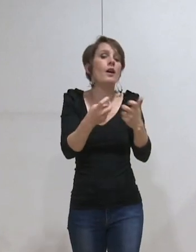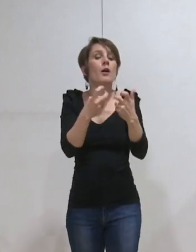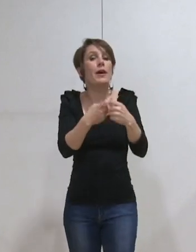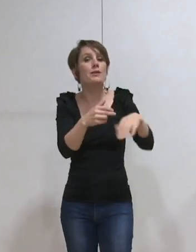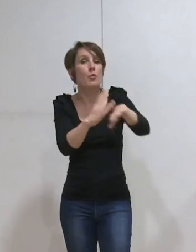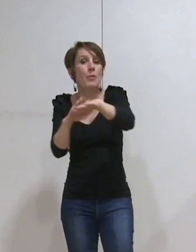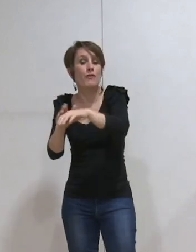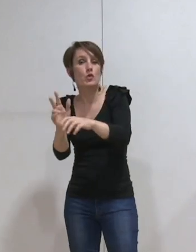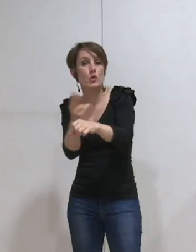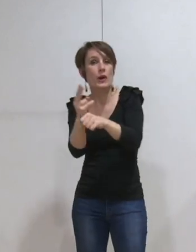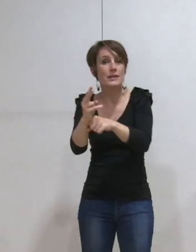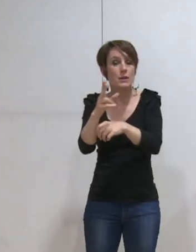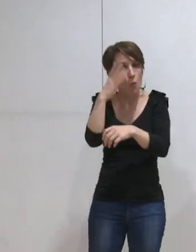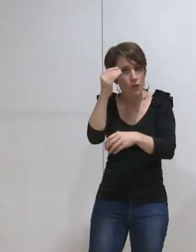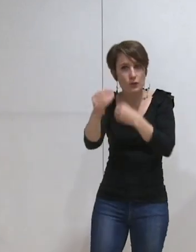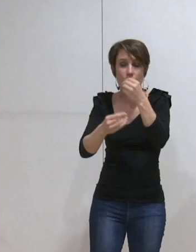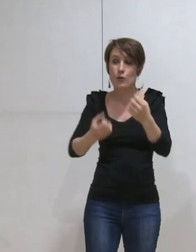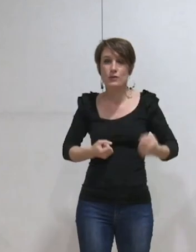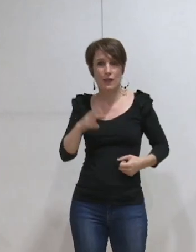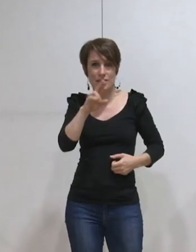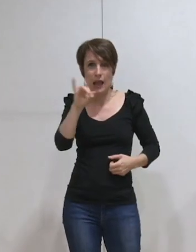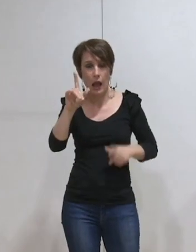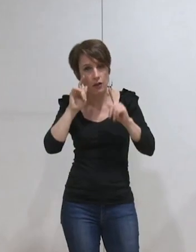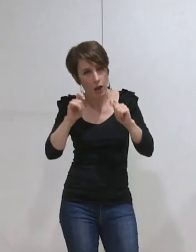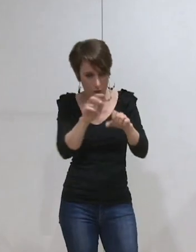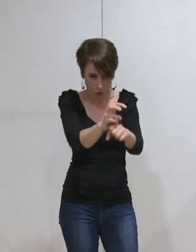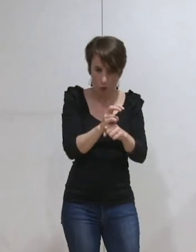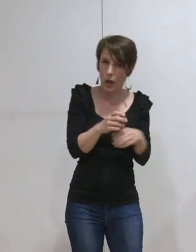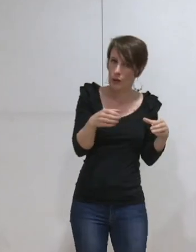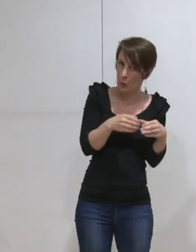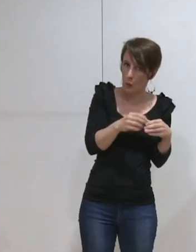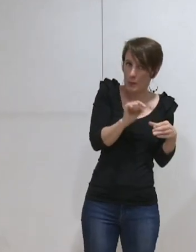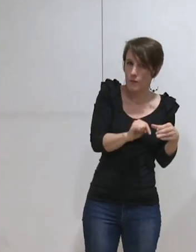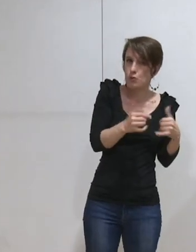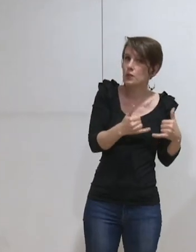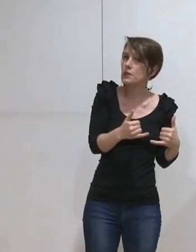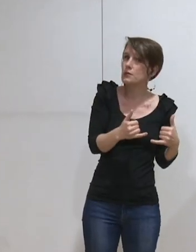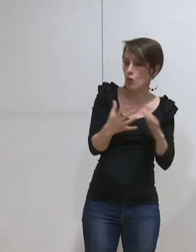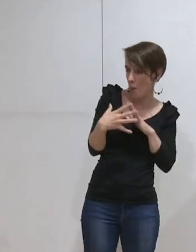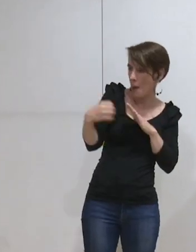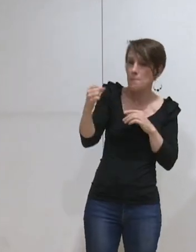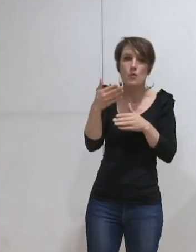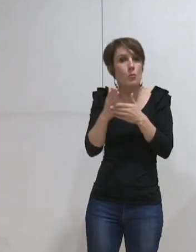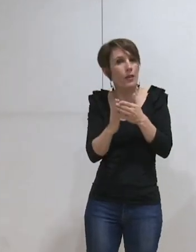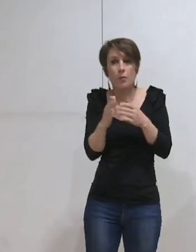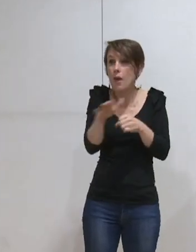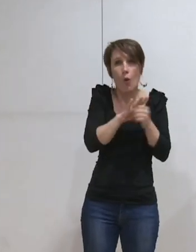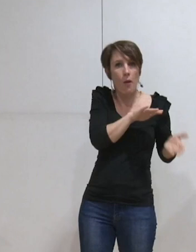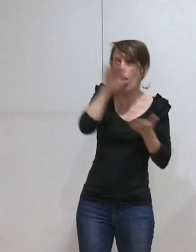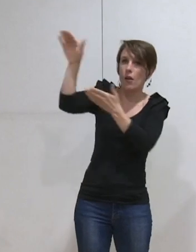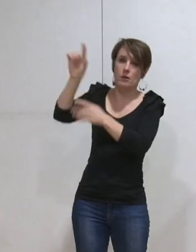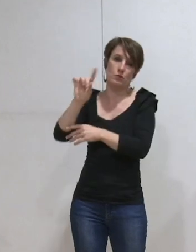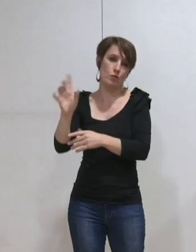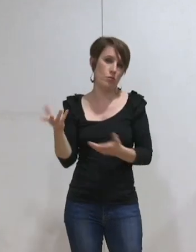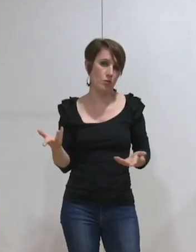professionnels aussi notre groupe souhaite que des points d'information soi organisés régulièrement au moins sur